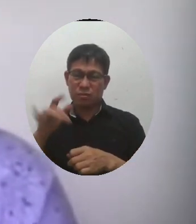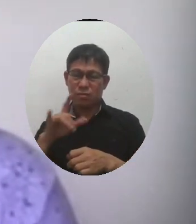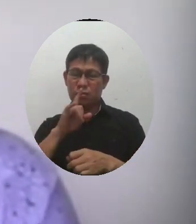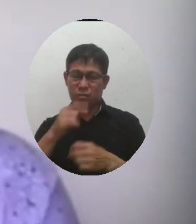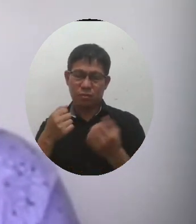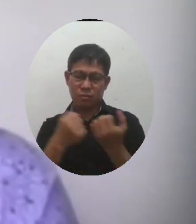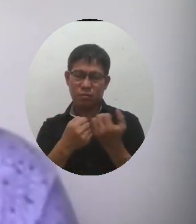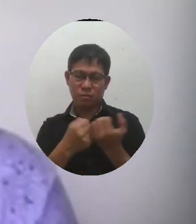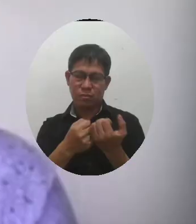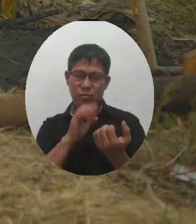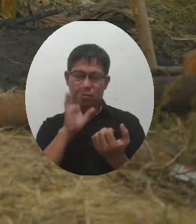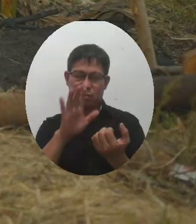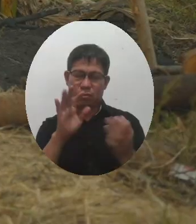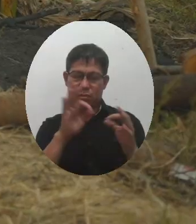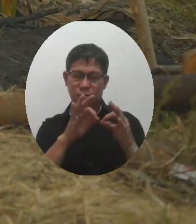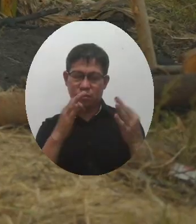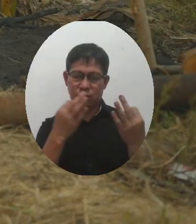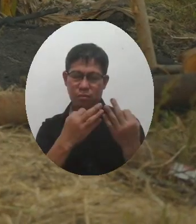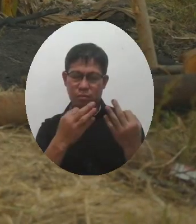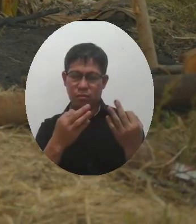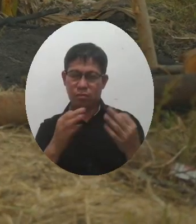lamang ang kanyang pamilya.